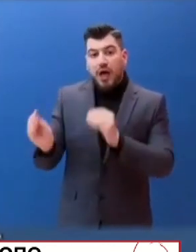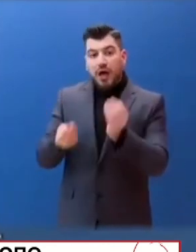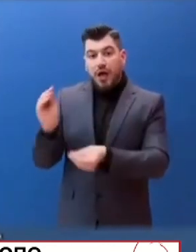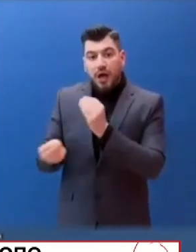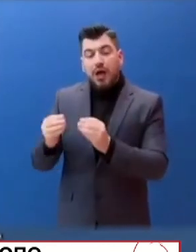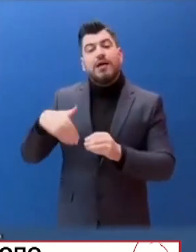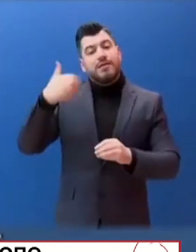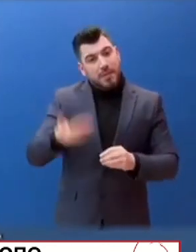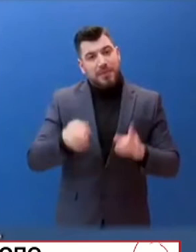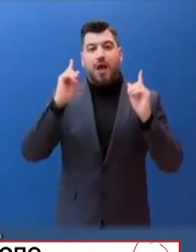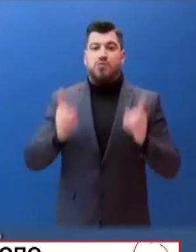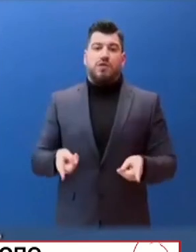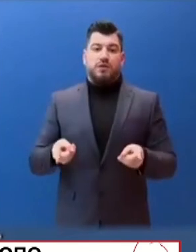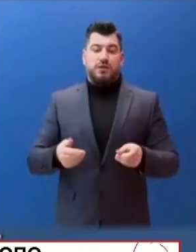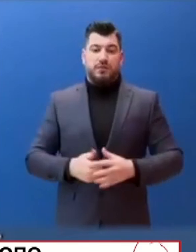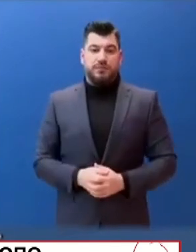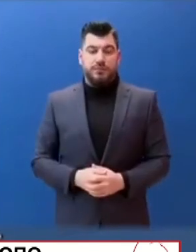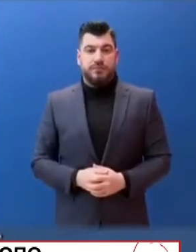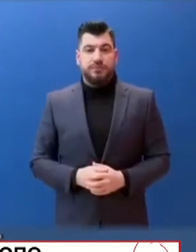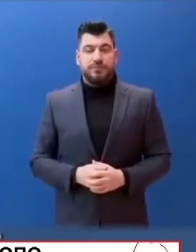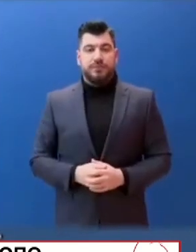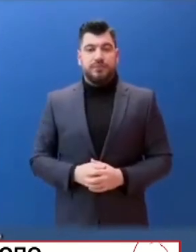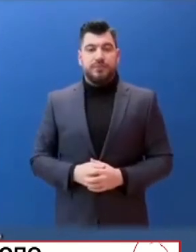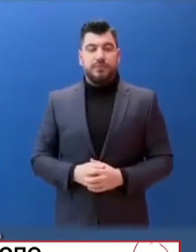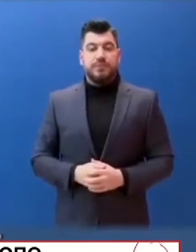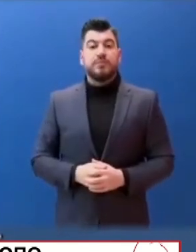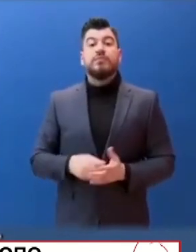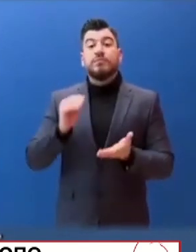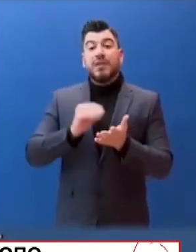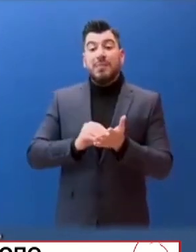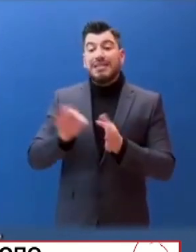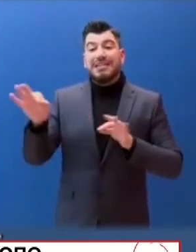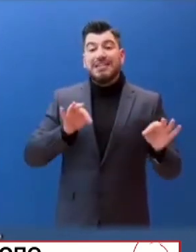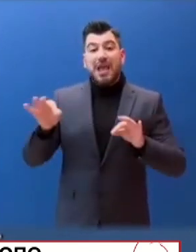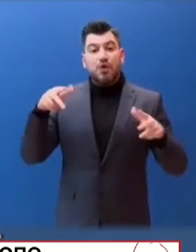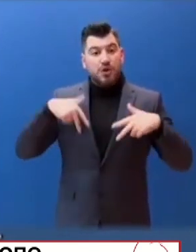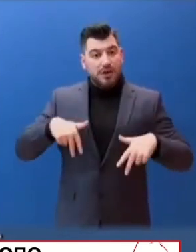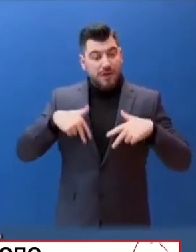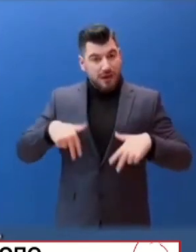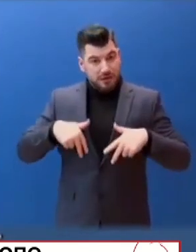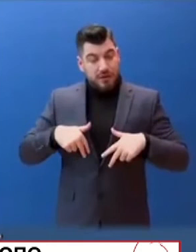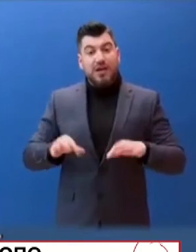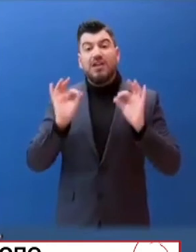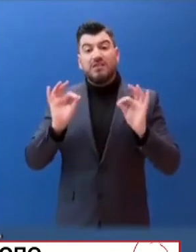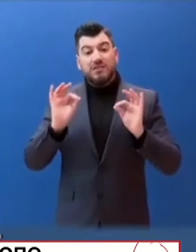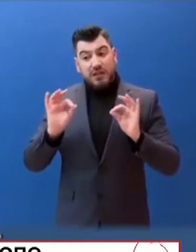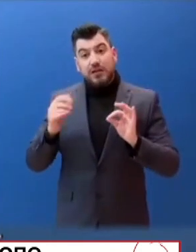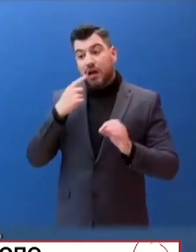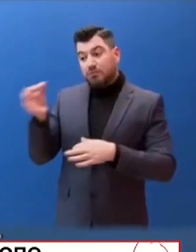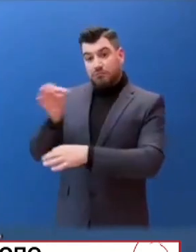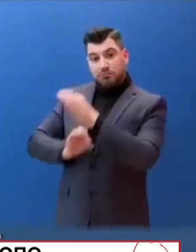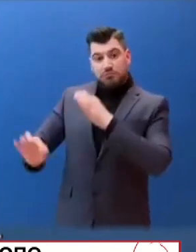και τις τάσεις που διαμορφώνονται. Συνεπής στη στρατηγική αυτή, η κυβέρνηση, λαμβάνοντας υπόψη τις εισηγήσεις των